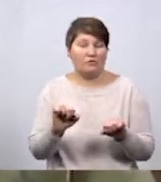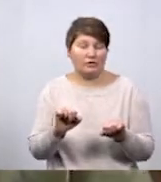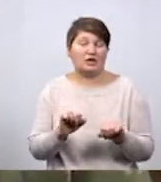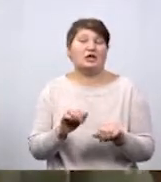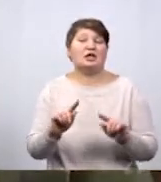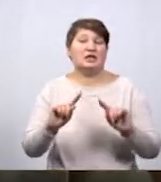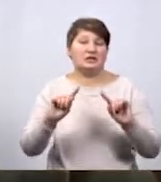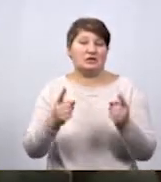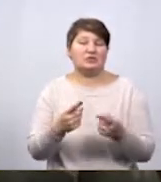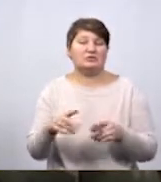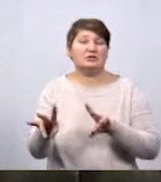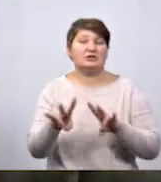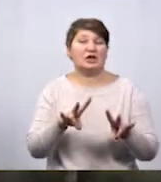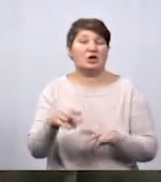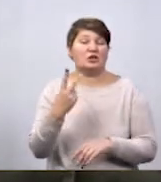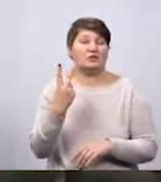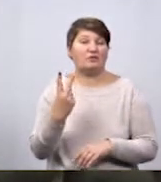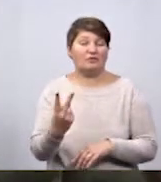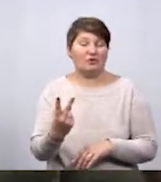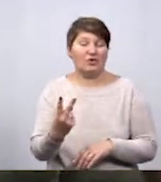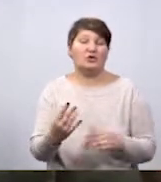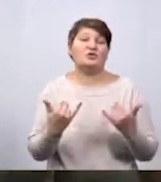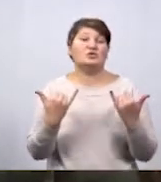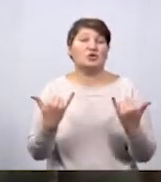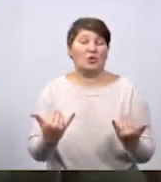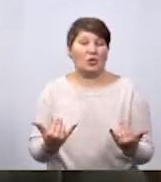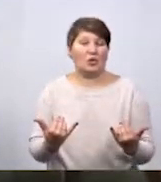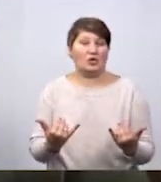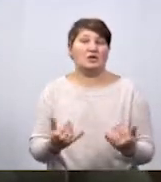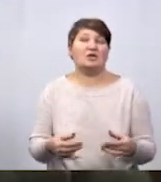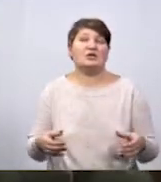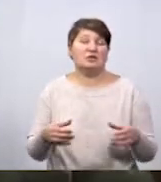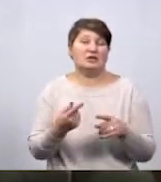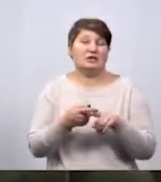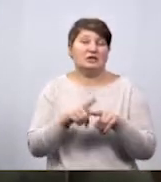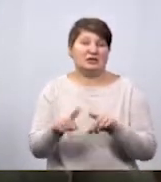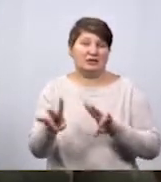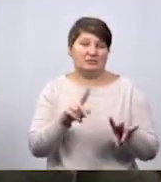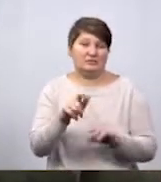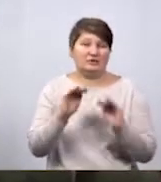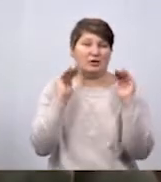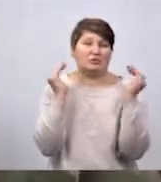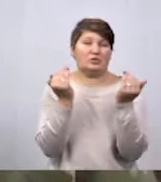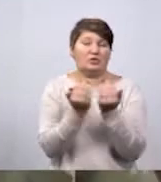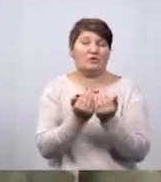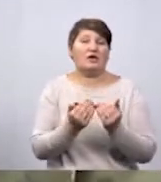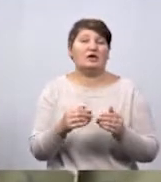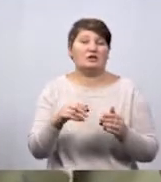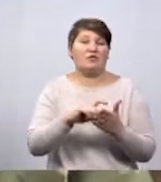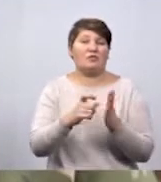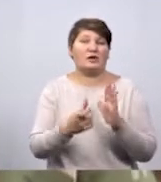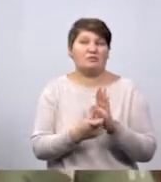знешкоджено двох терористів. Сьогодні озброєні спільники цих терористів забарикадувалися у приміщенні